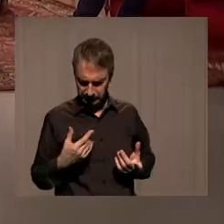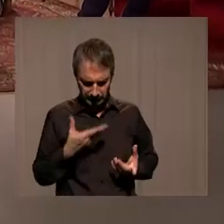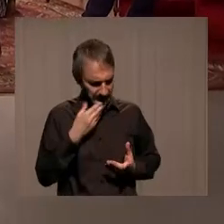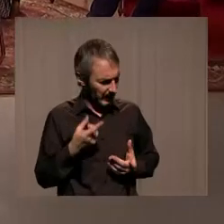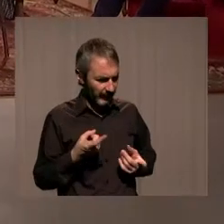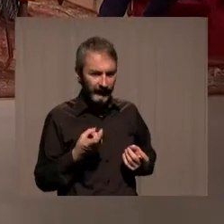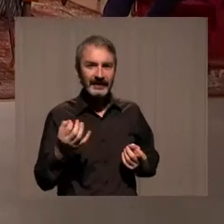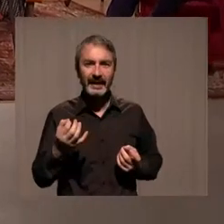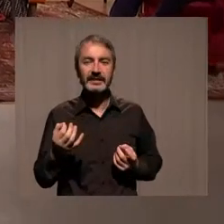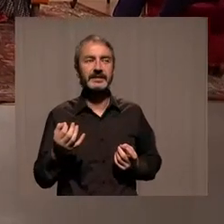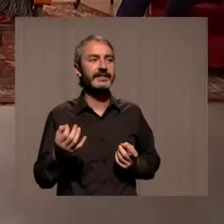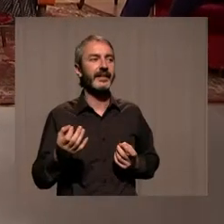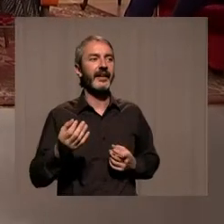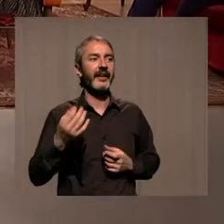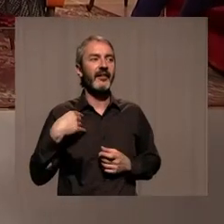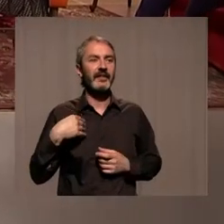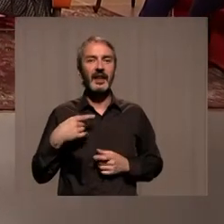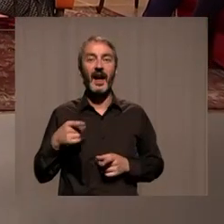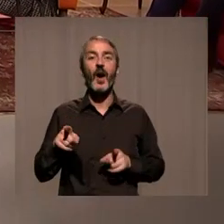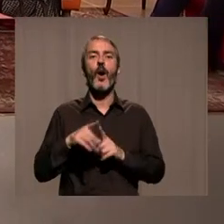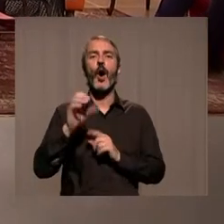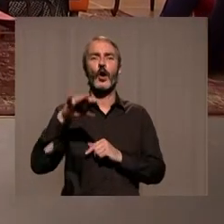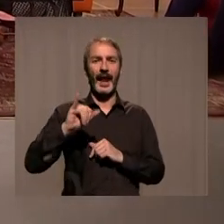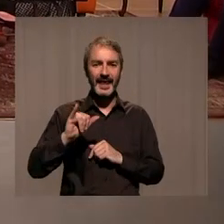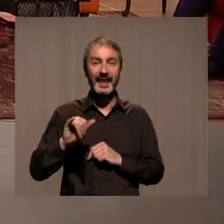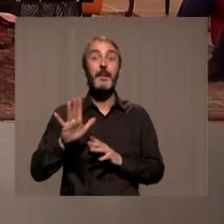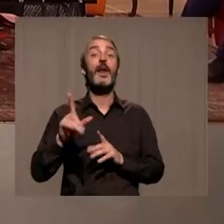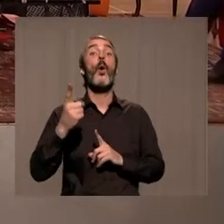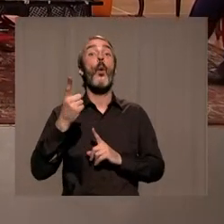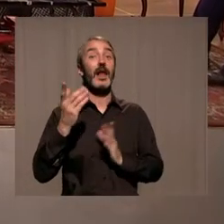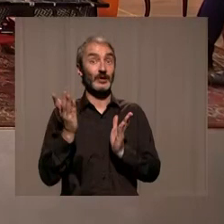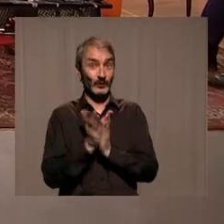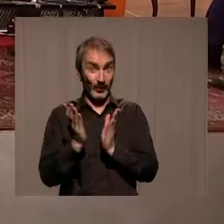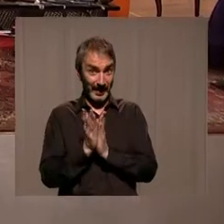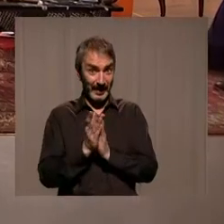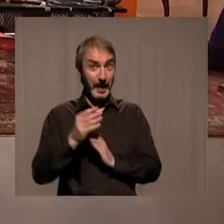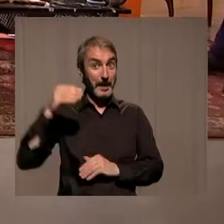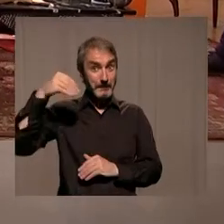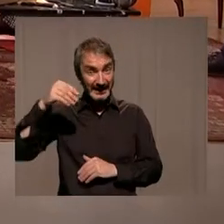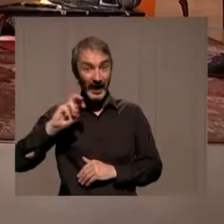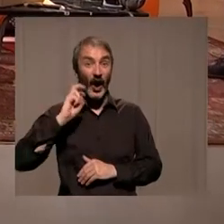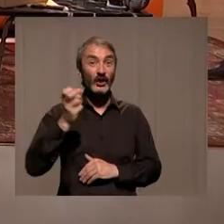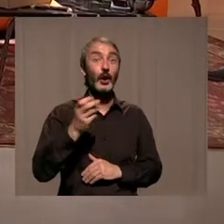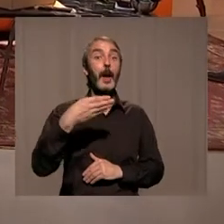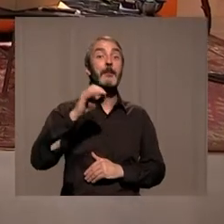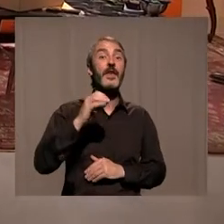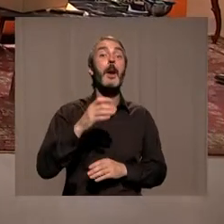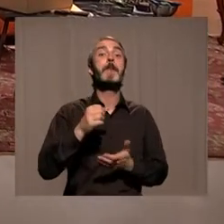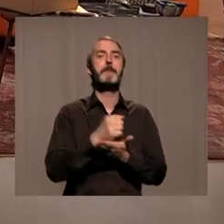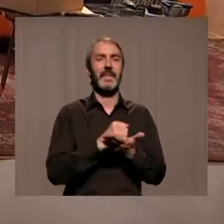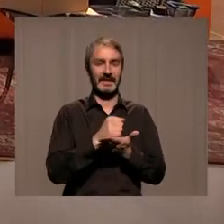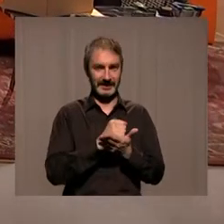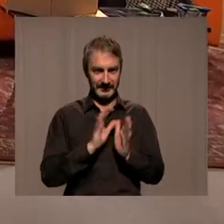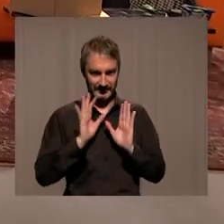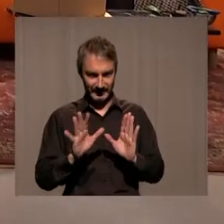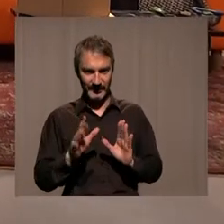per exemple, urani no en tenim, però tenim un estudiant de màster i un doctorat en biomedicina. A veure,